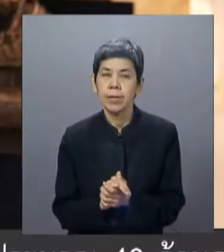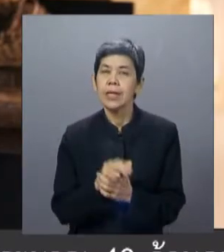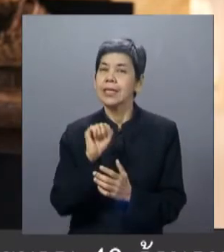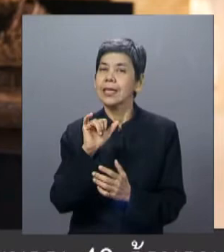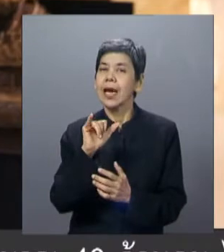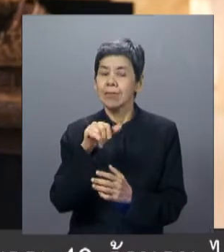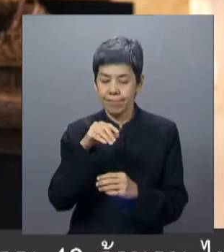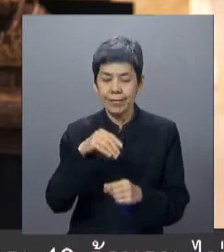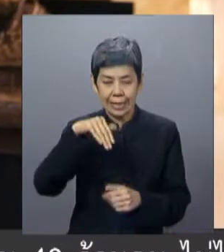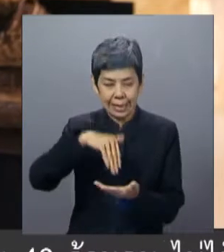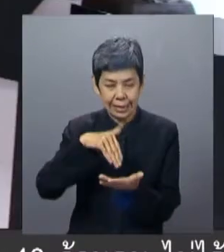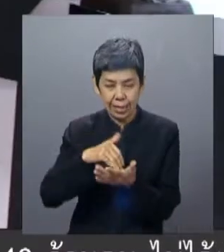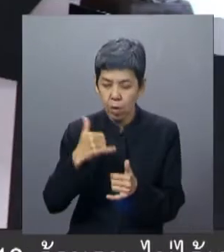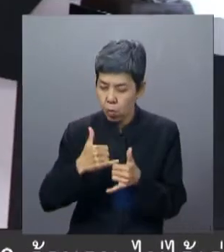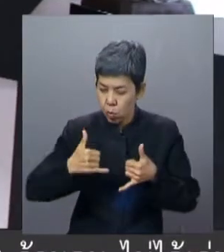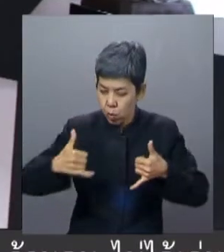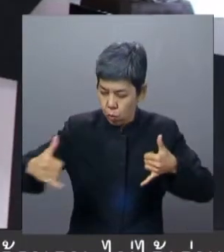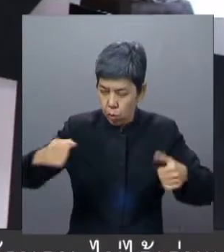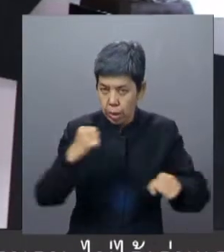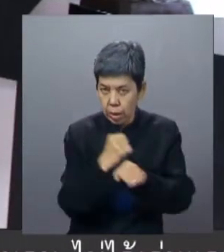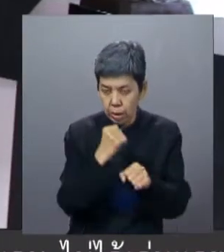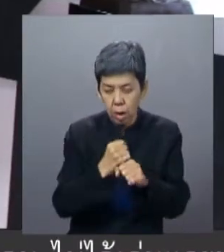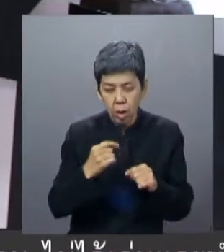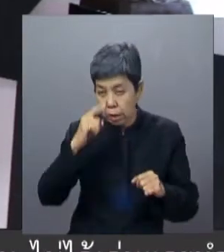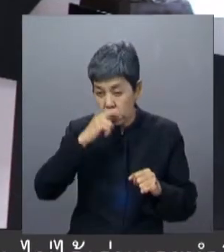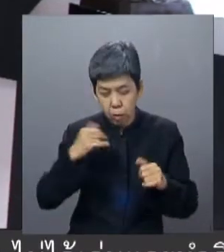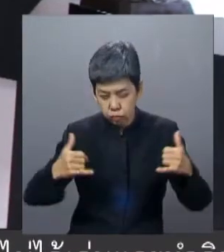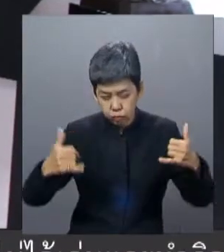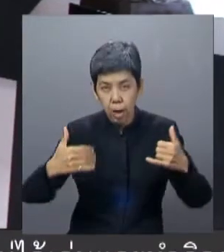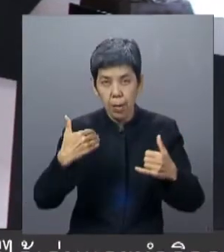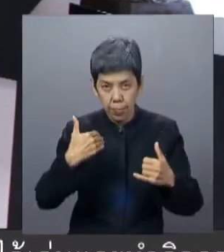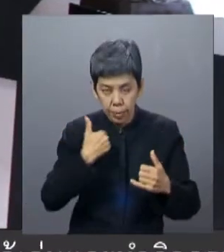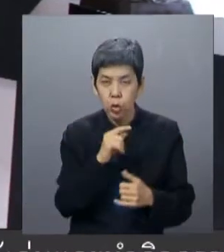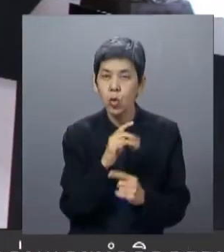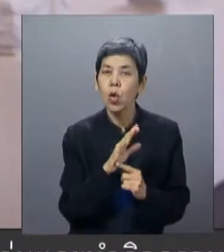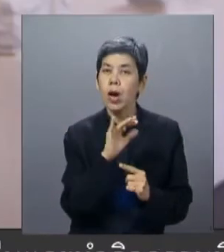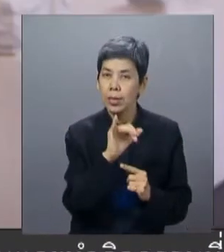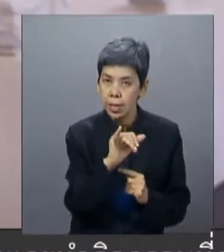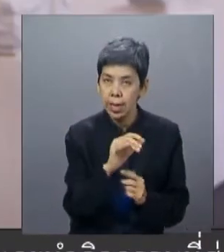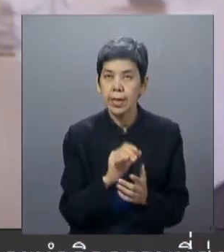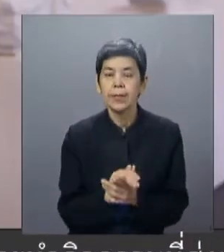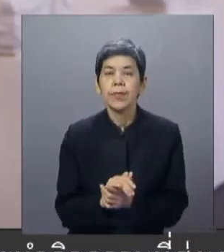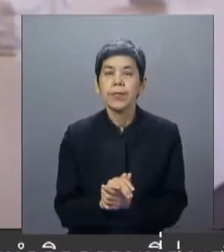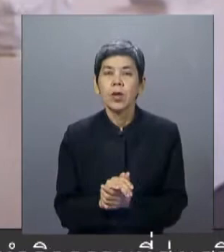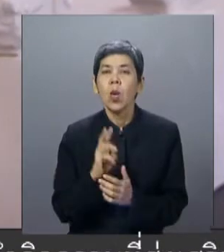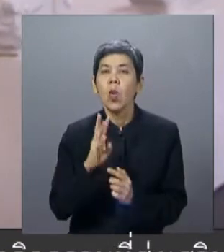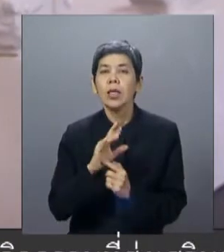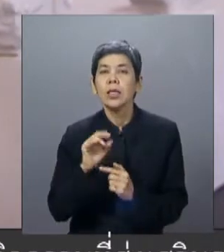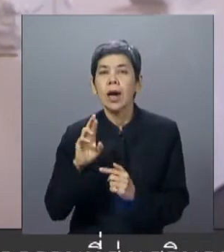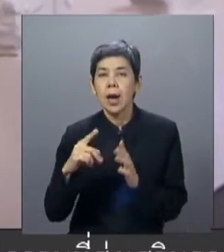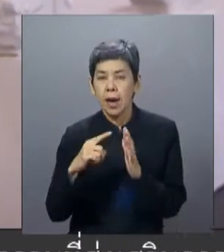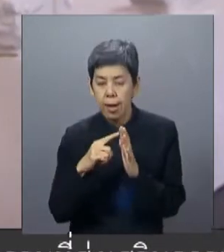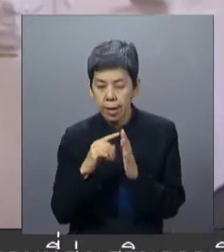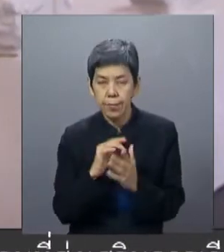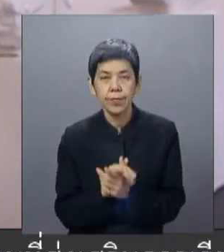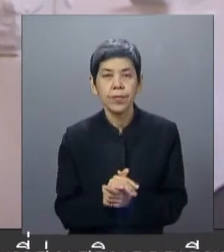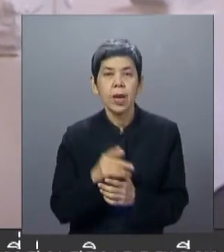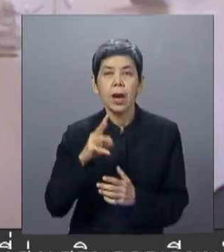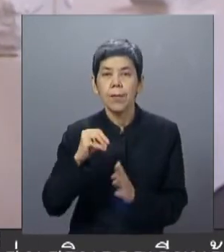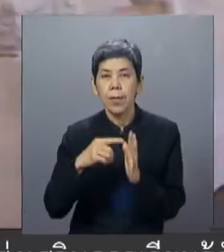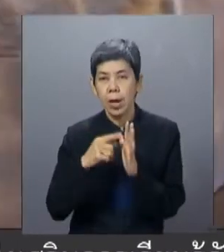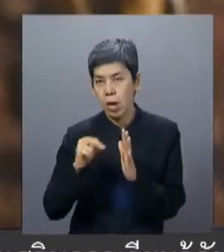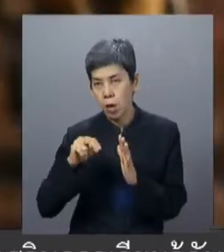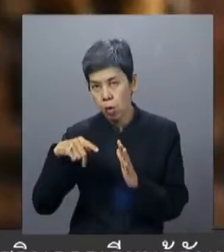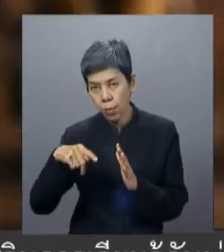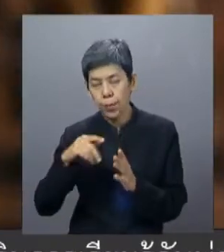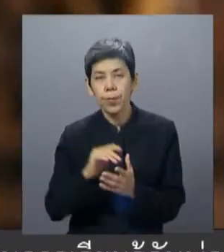เลอรี่รวบรวมสะสมจากศิลปินทั่วไทยเช่นธงชัยศรีสุประเสริฐวชระประยูรคำมานพสุวรรณปิน